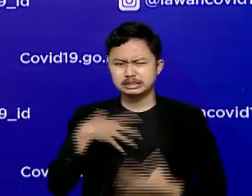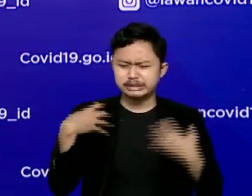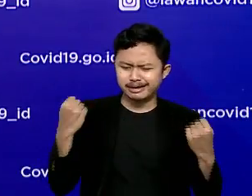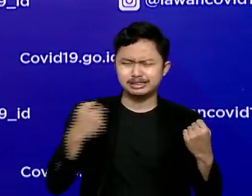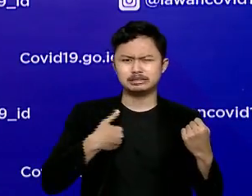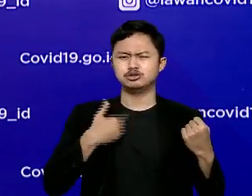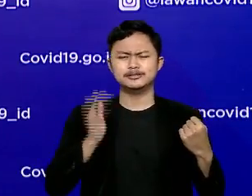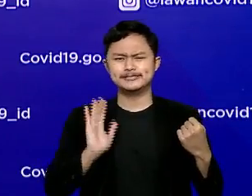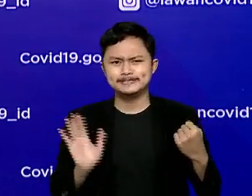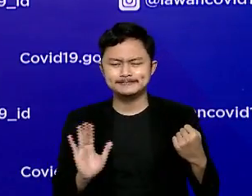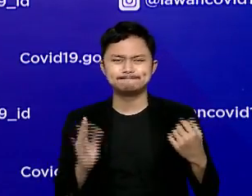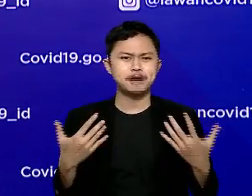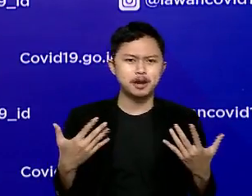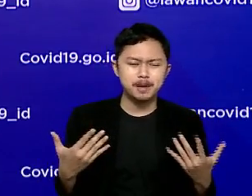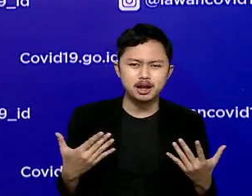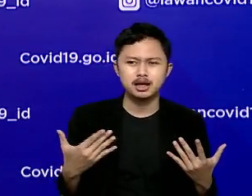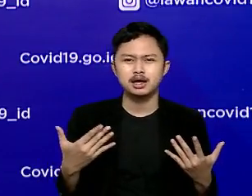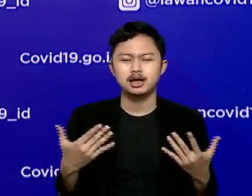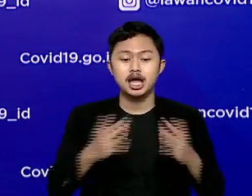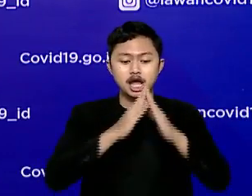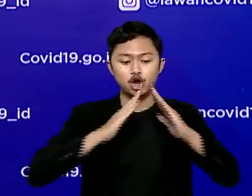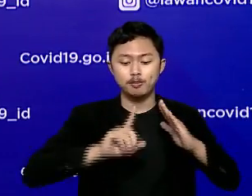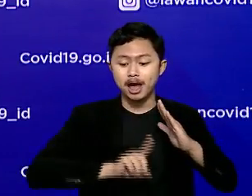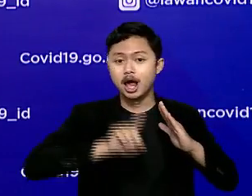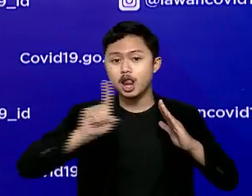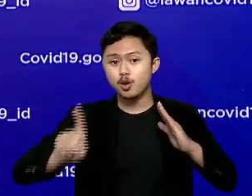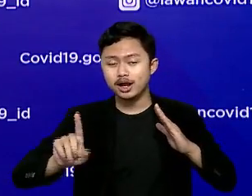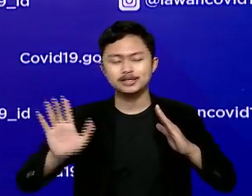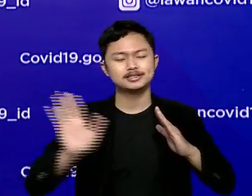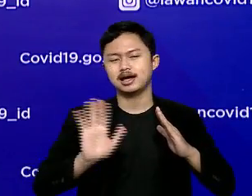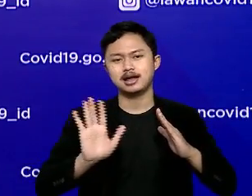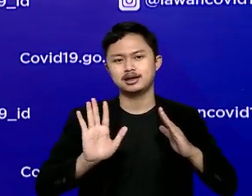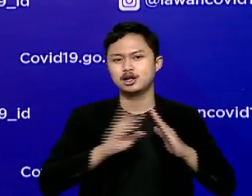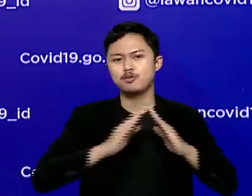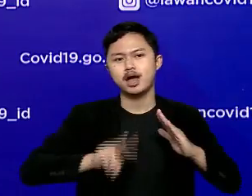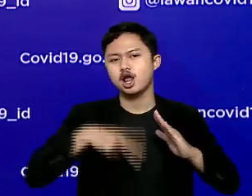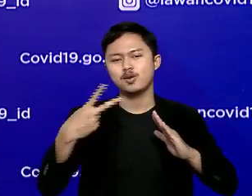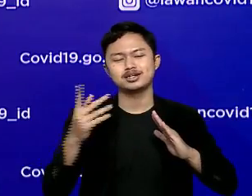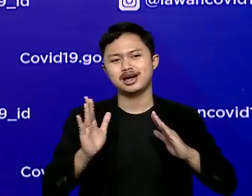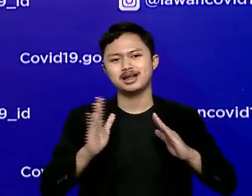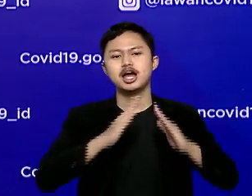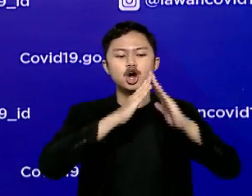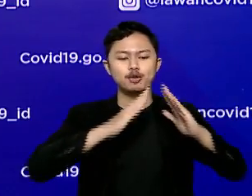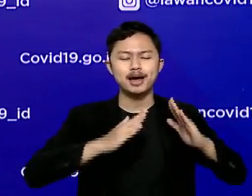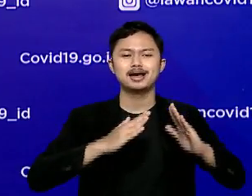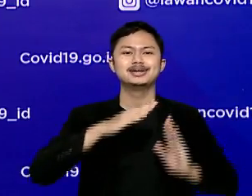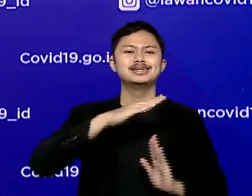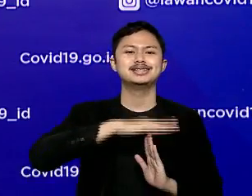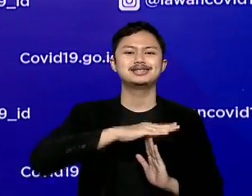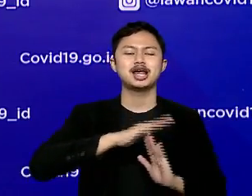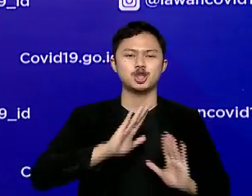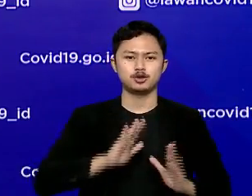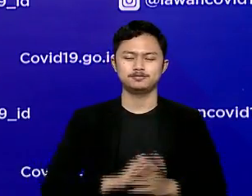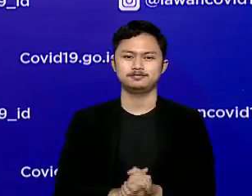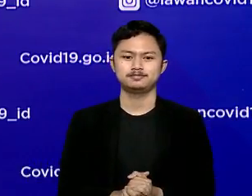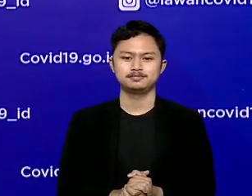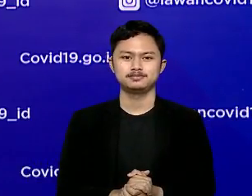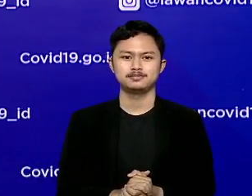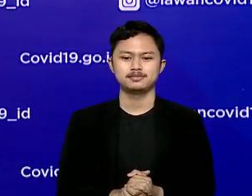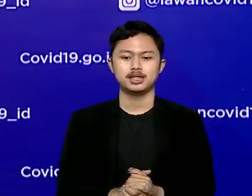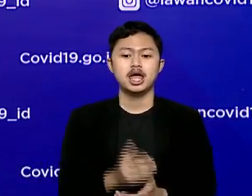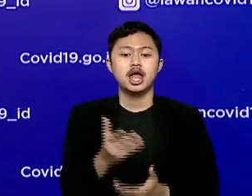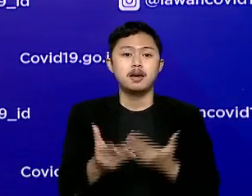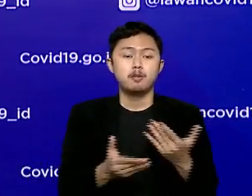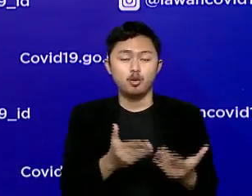sehat, sebisa mungkin tidak keluar rumah dan beristirahat. Terlebih pula, meskipun kecil, peluang lolosnya